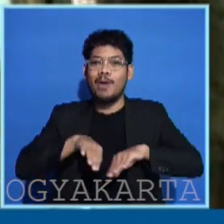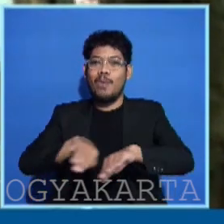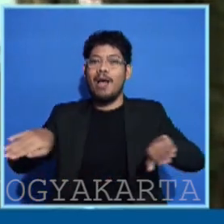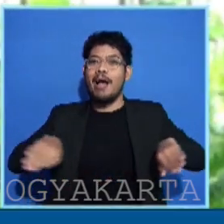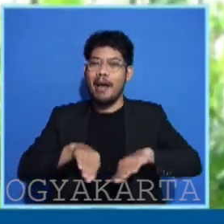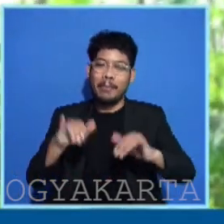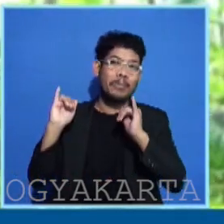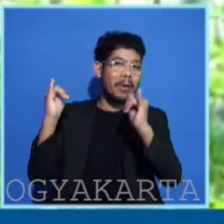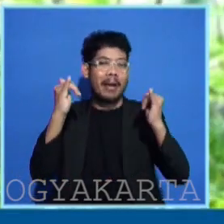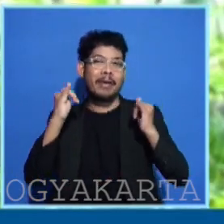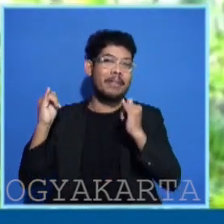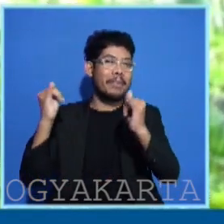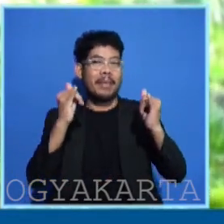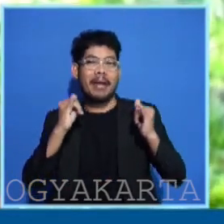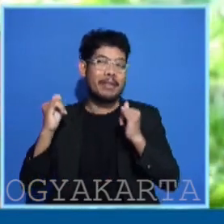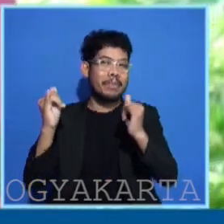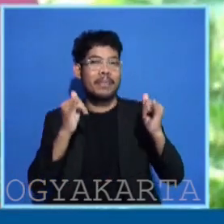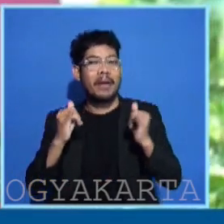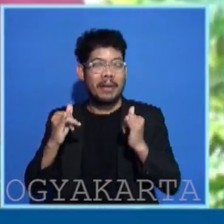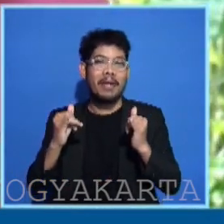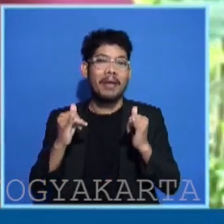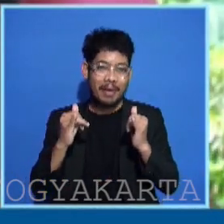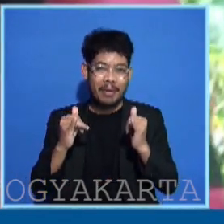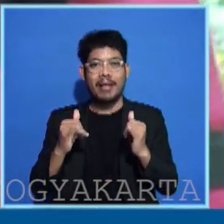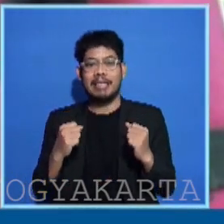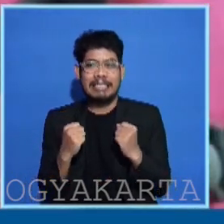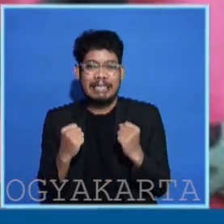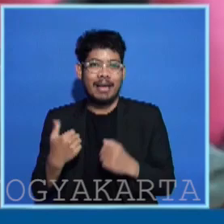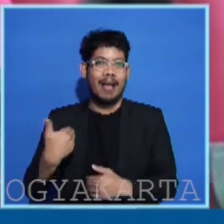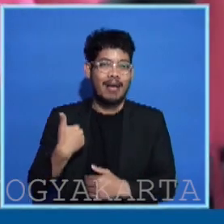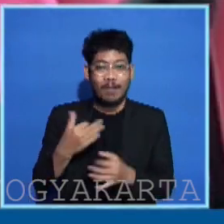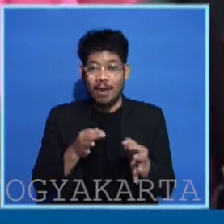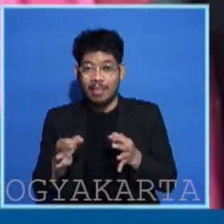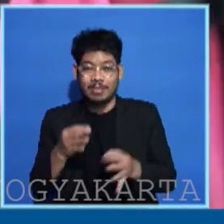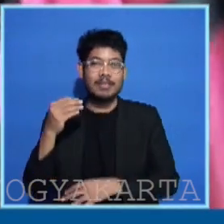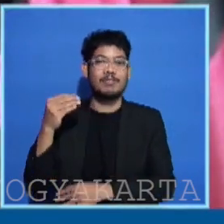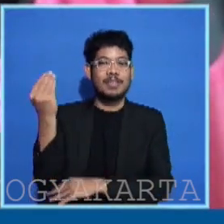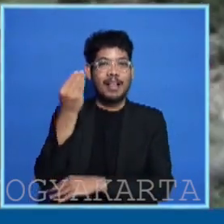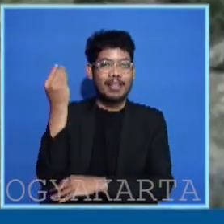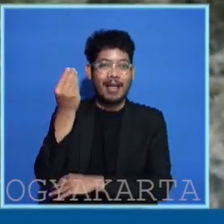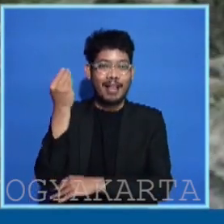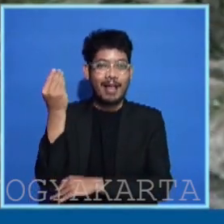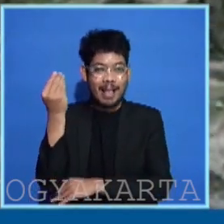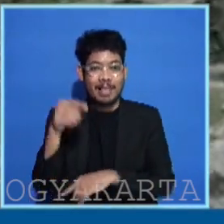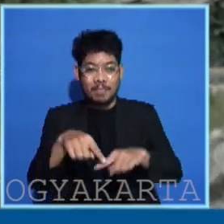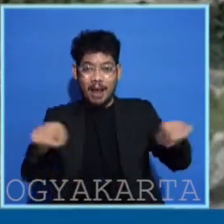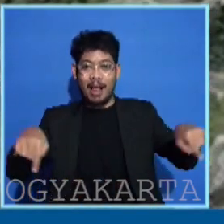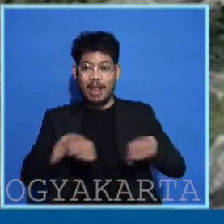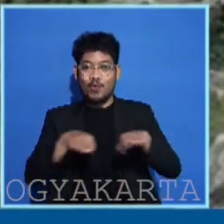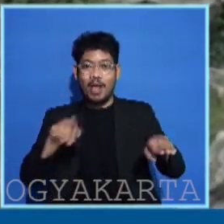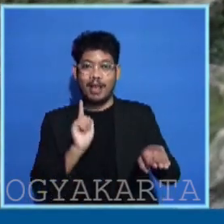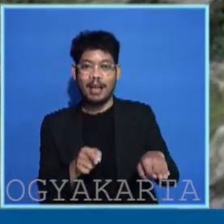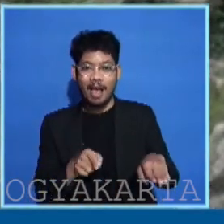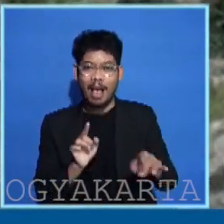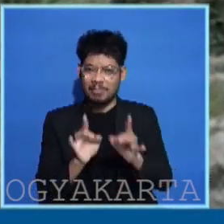raosipun asrep. Ing papan menika ugi dipuncawisaken wontenipun srana wisata kadosta panggung, pendhapi, engga wontenipun sawetawis blumbang